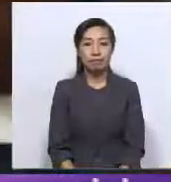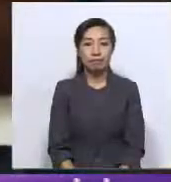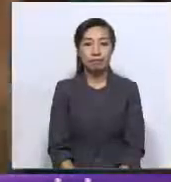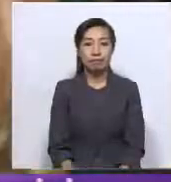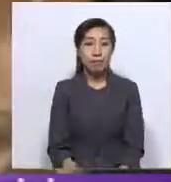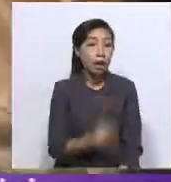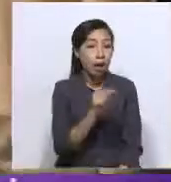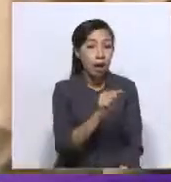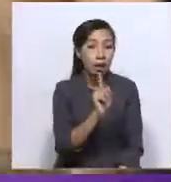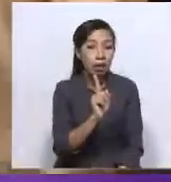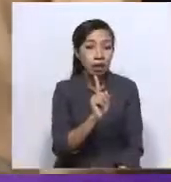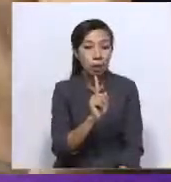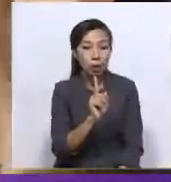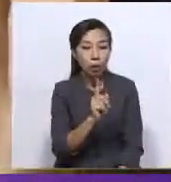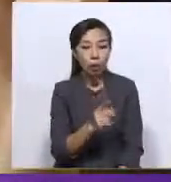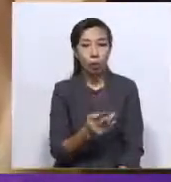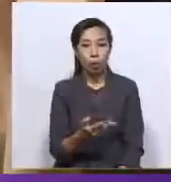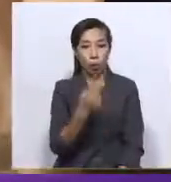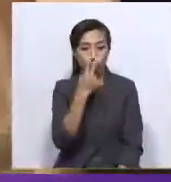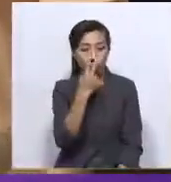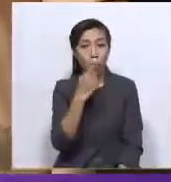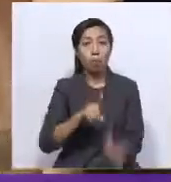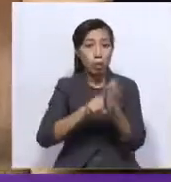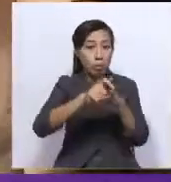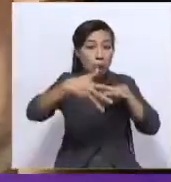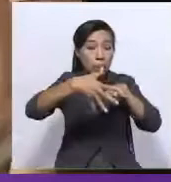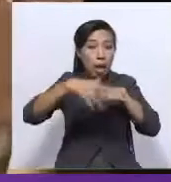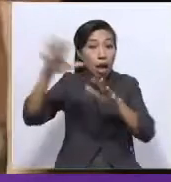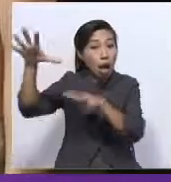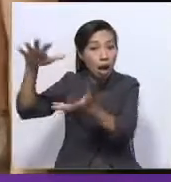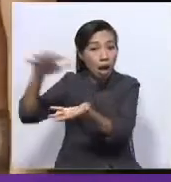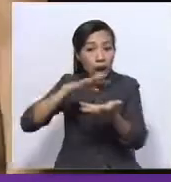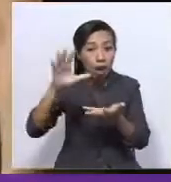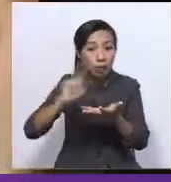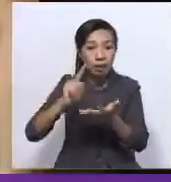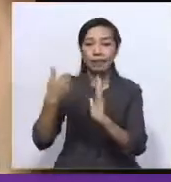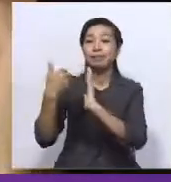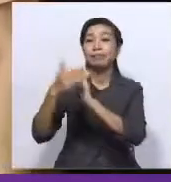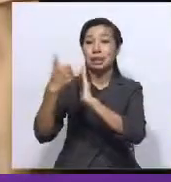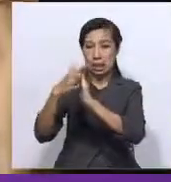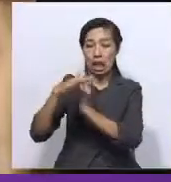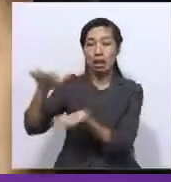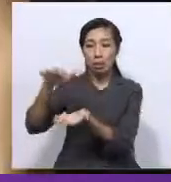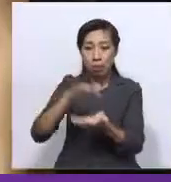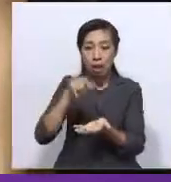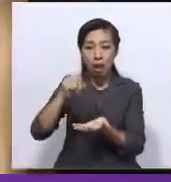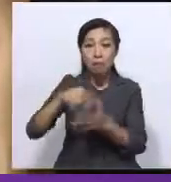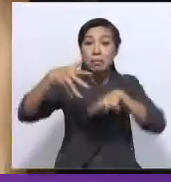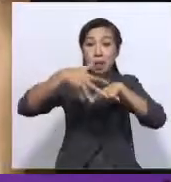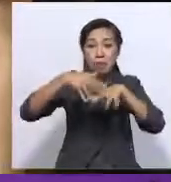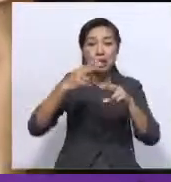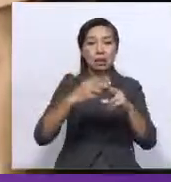อันนี้เป็นโอ้โหผ้าไหมผ้าไหมจากไหนครับอันนี้ ผ้าไหมจากภาคอีสานนะคะอันนี้คือผ้าไหมมัดหมี่